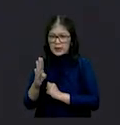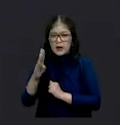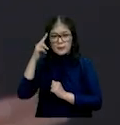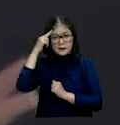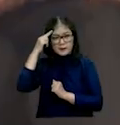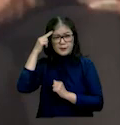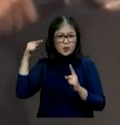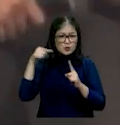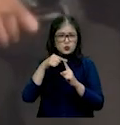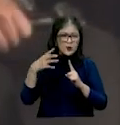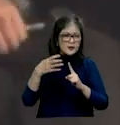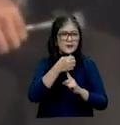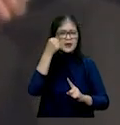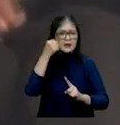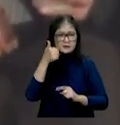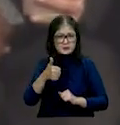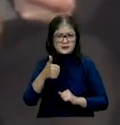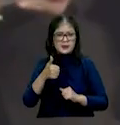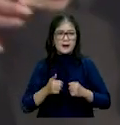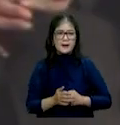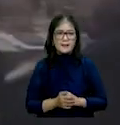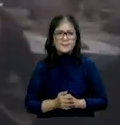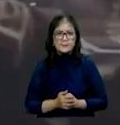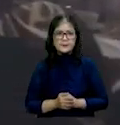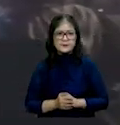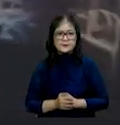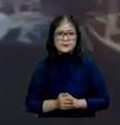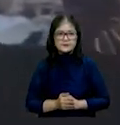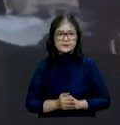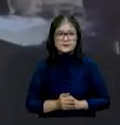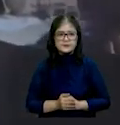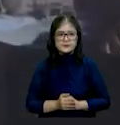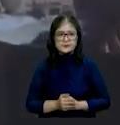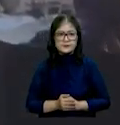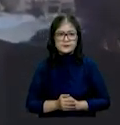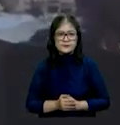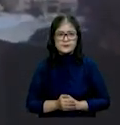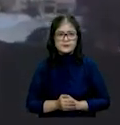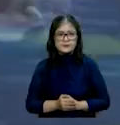tujuan bisa tercapai. Dari Surabaya, Jawa Timur, Rahmat Ilyasan, iNews melaporkan.